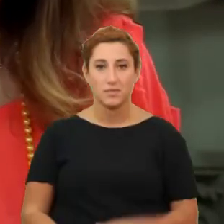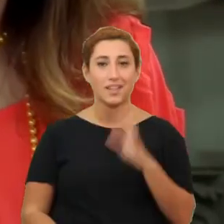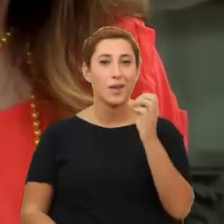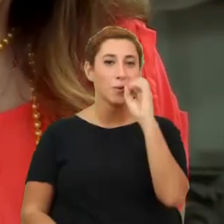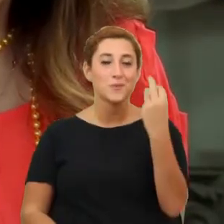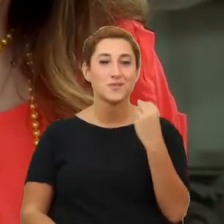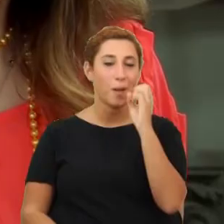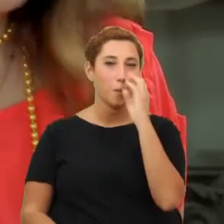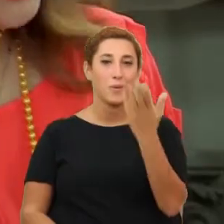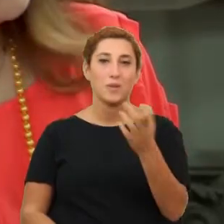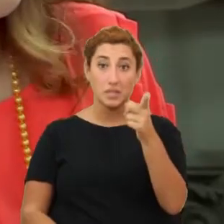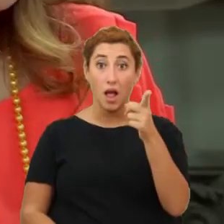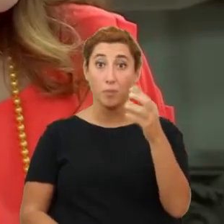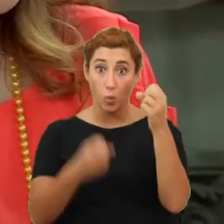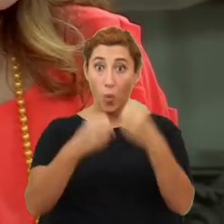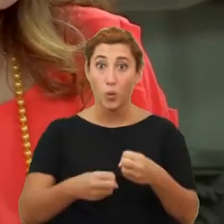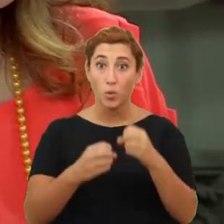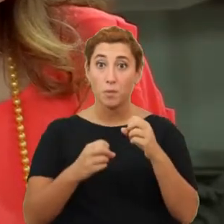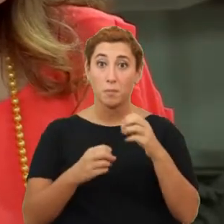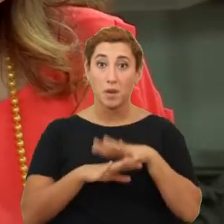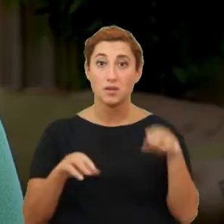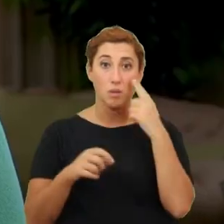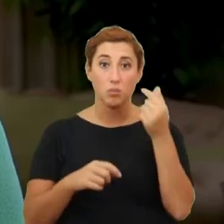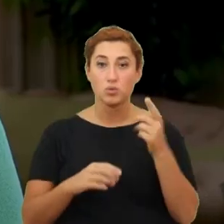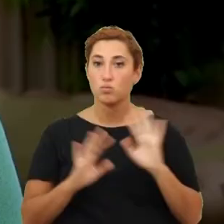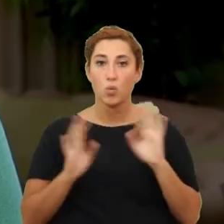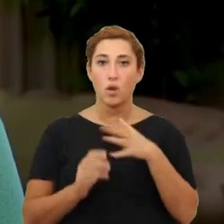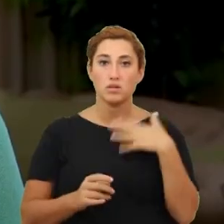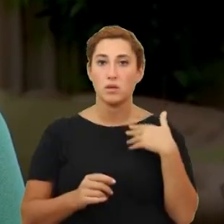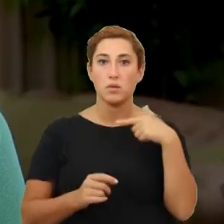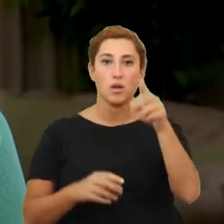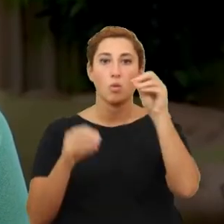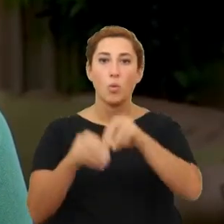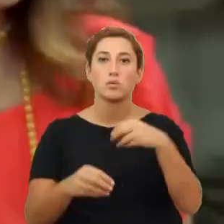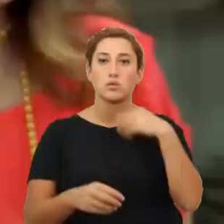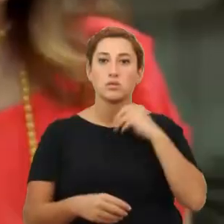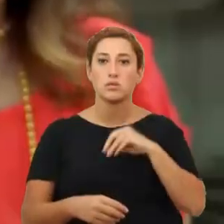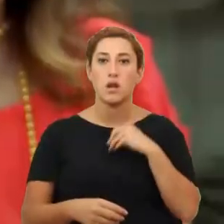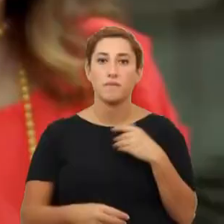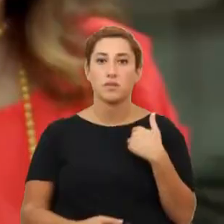Ne güzel güller. Sen mi koydun masaya boncuğum? Yok anneciğim, ben de sen koydun sandım.